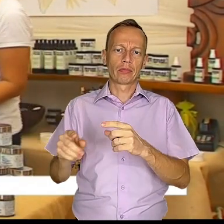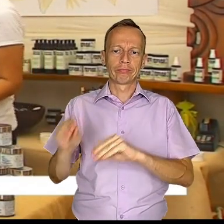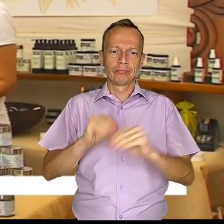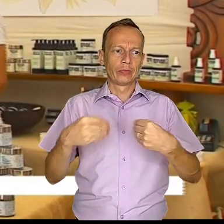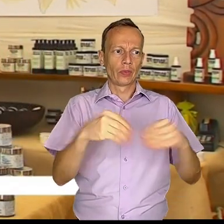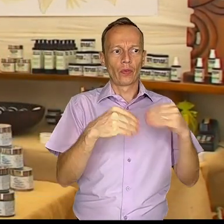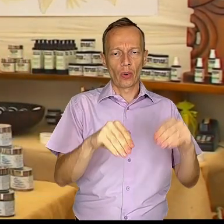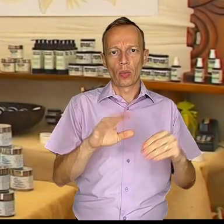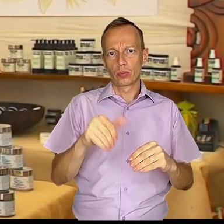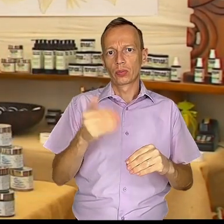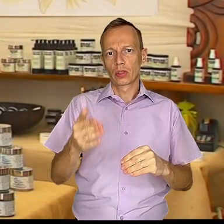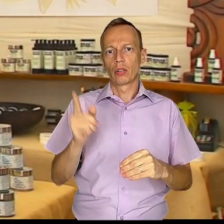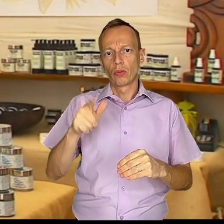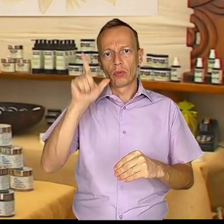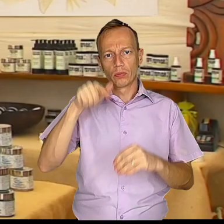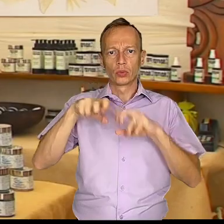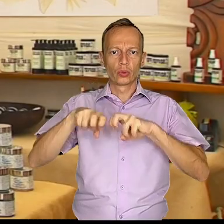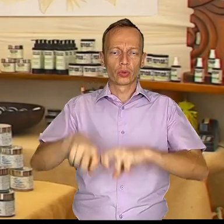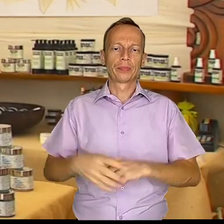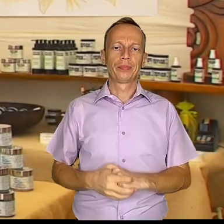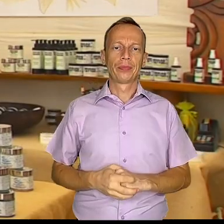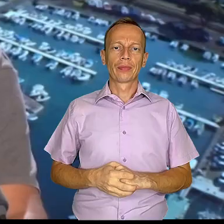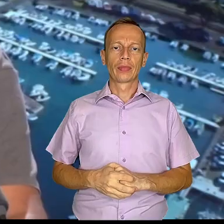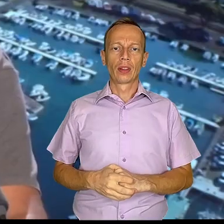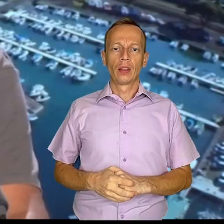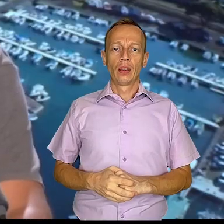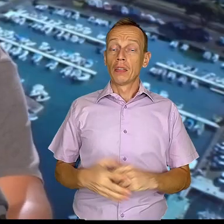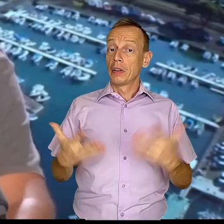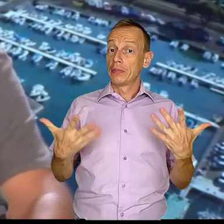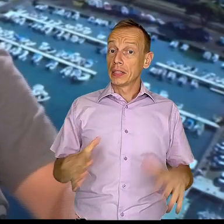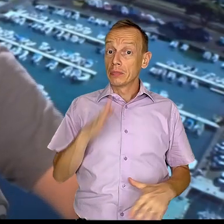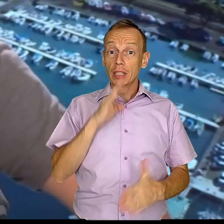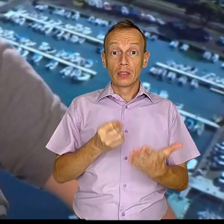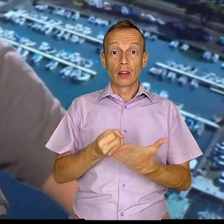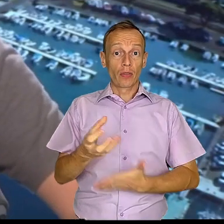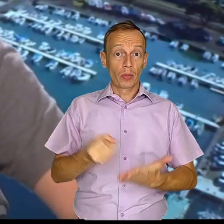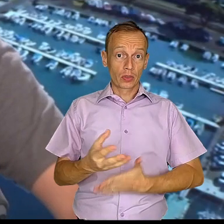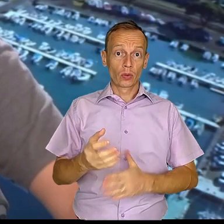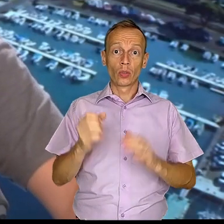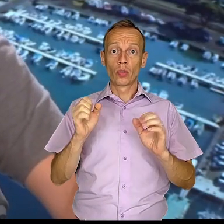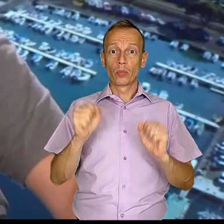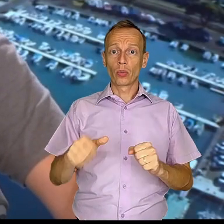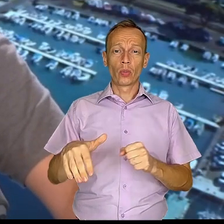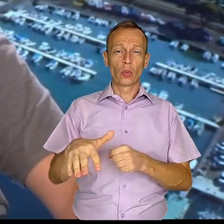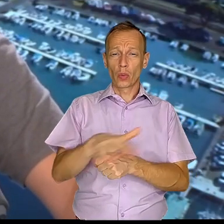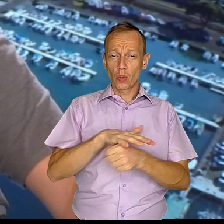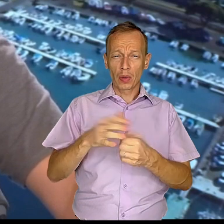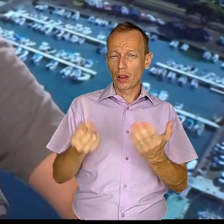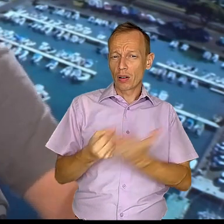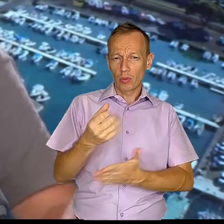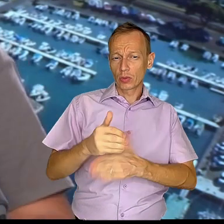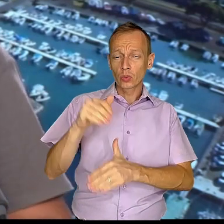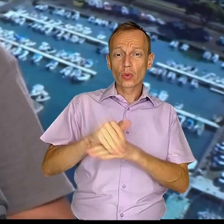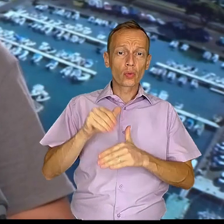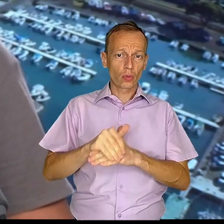un dossier cosmétique quand on veut se lancer dedans. Voilà, nous arrivons au thème de cette édition. Vous